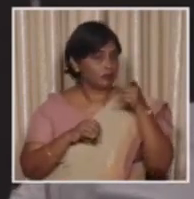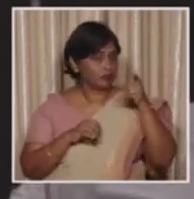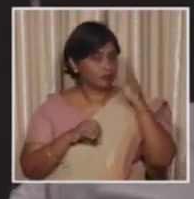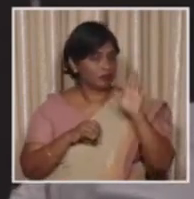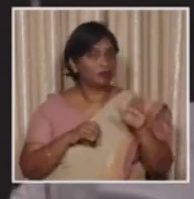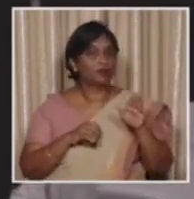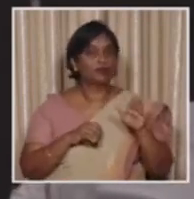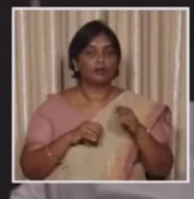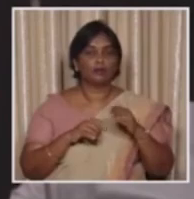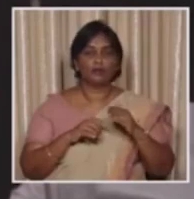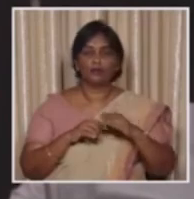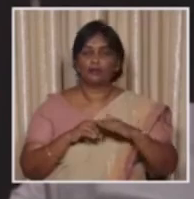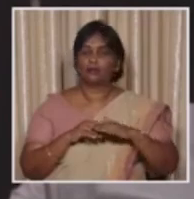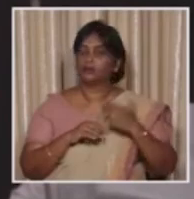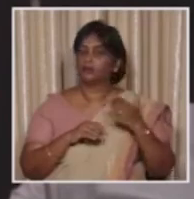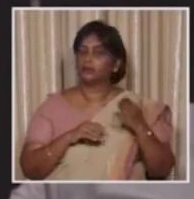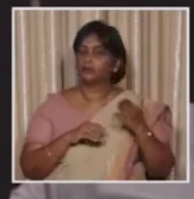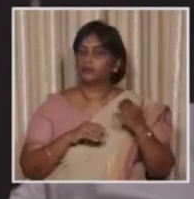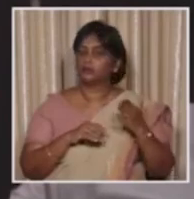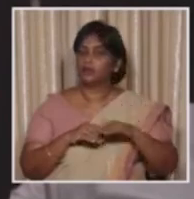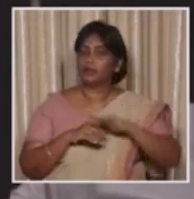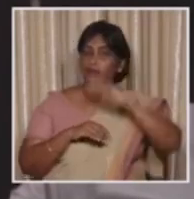செய்கிறவர்கள். அப்போ மேட்டு நல்ல பயிற்சியை